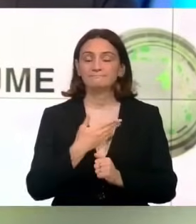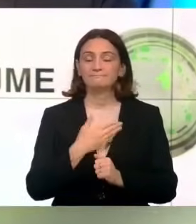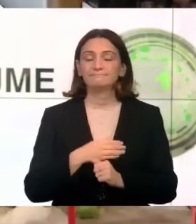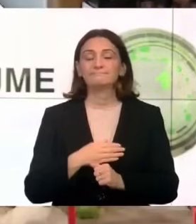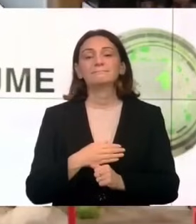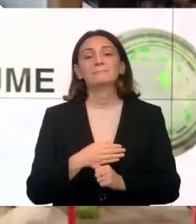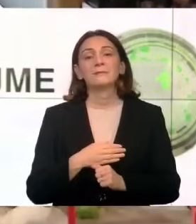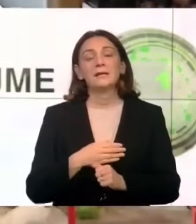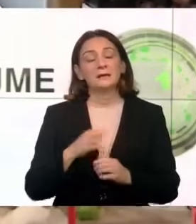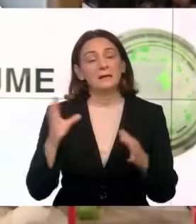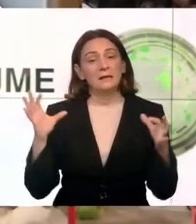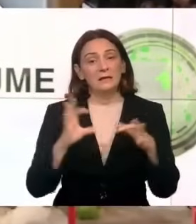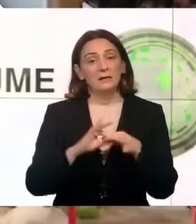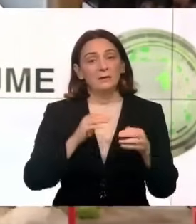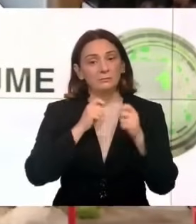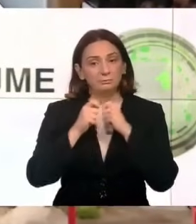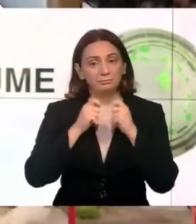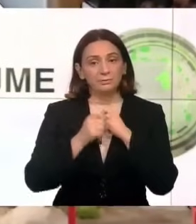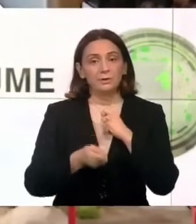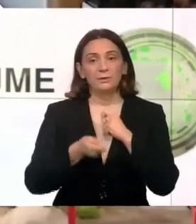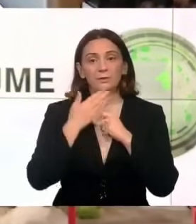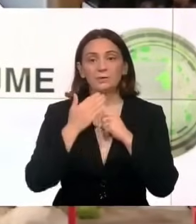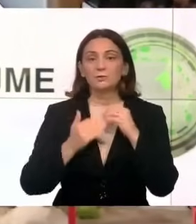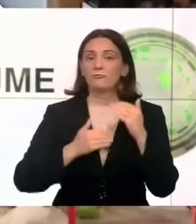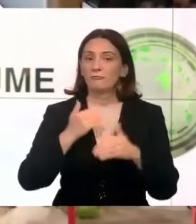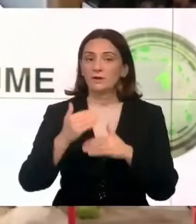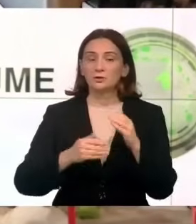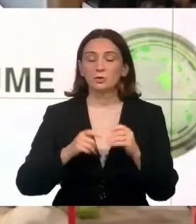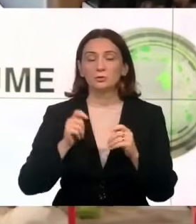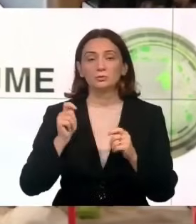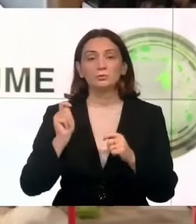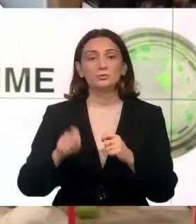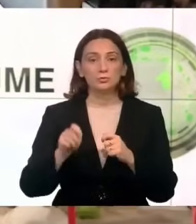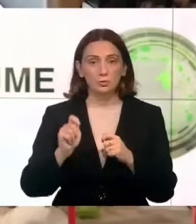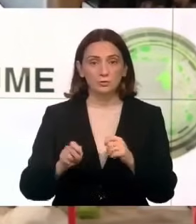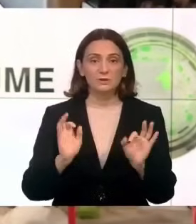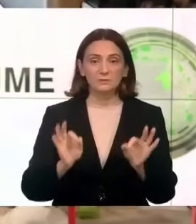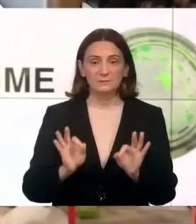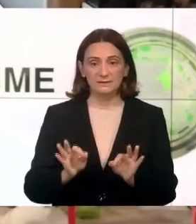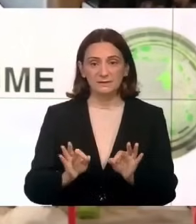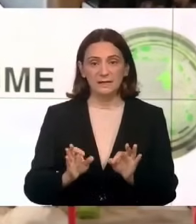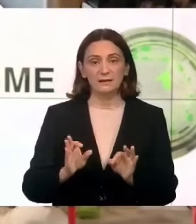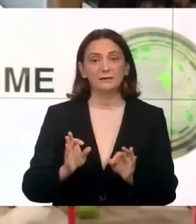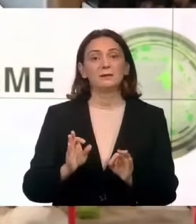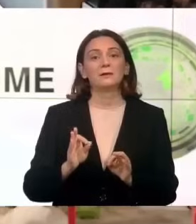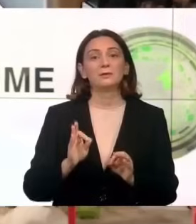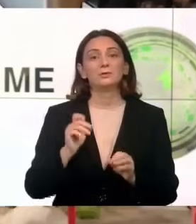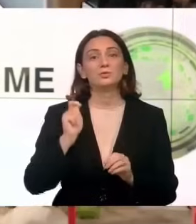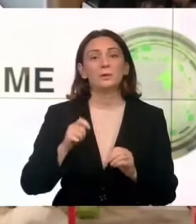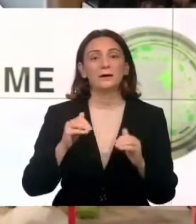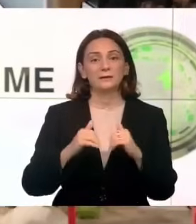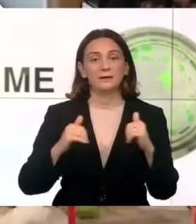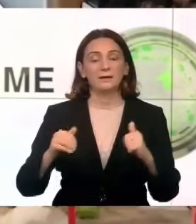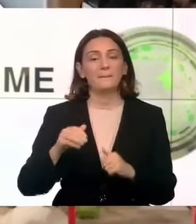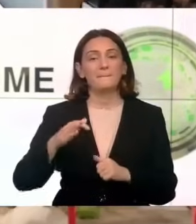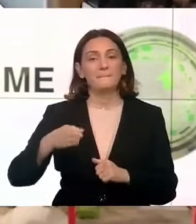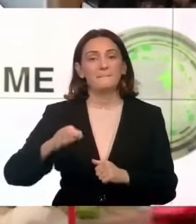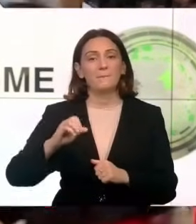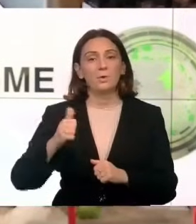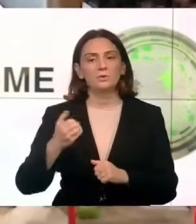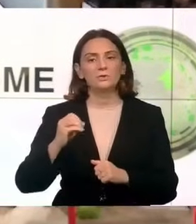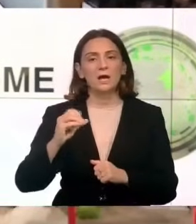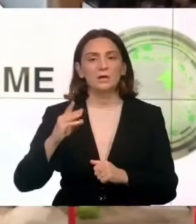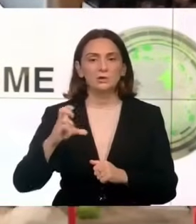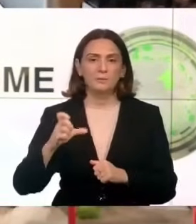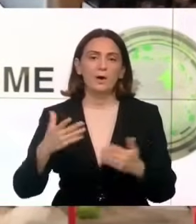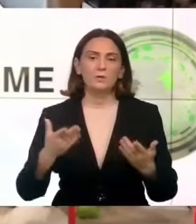Përshëndetje, vazhdon procesi në shkallën e dytë të apelit të posaçëm ndaj 9 akuzuarve për inceneratorin Elbasanit, midis